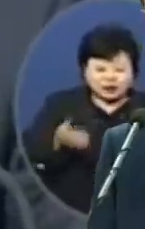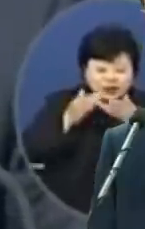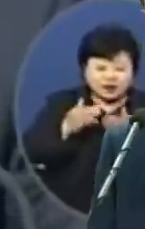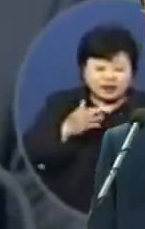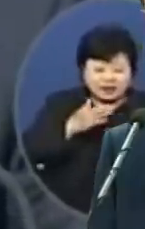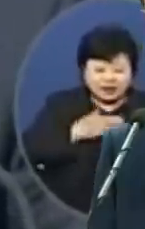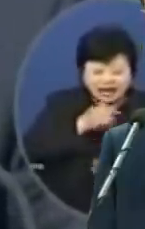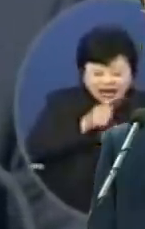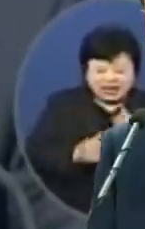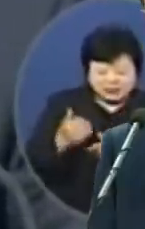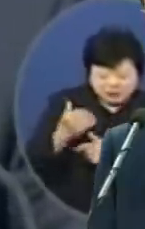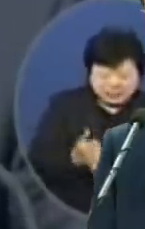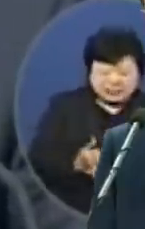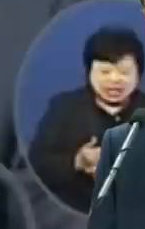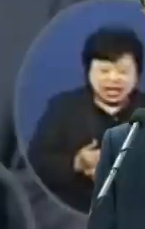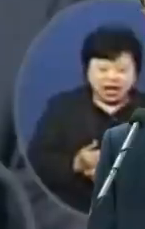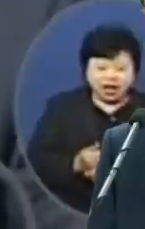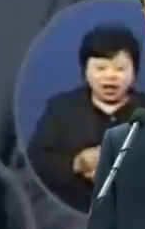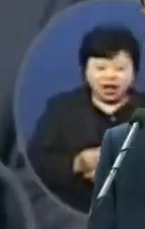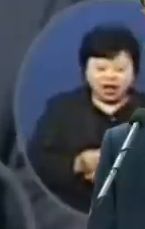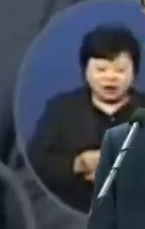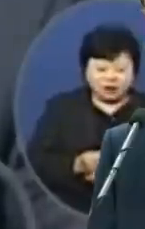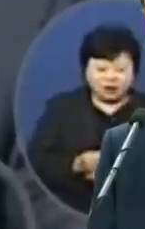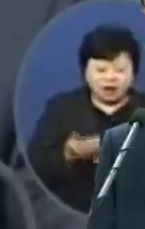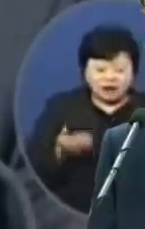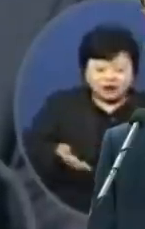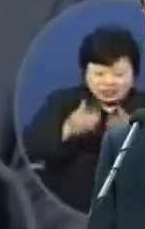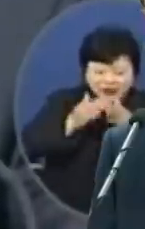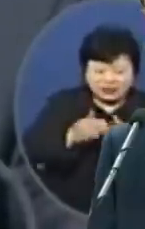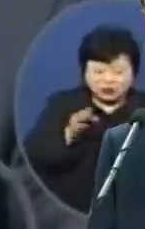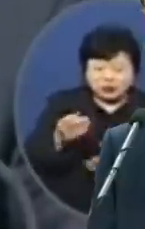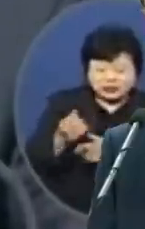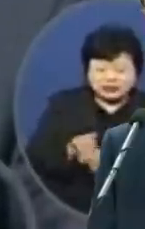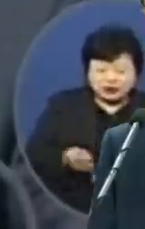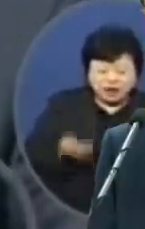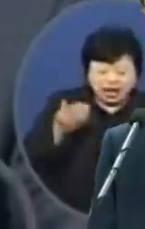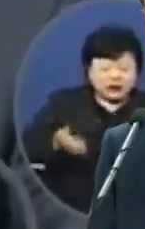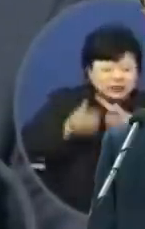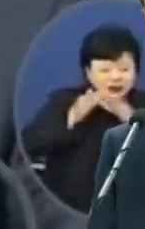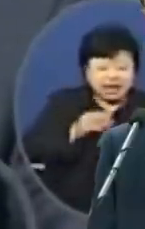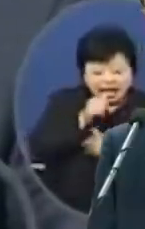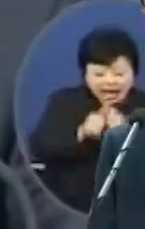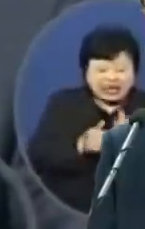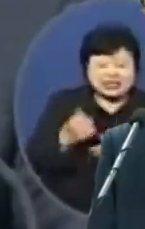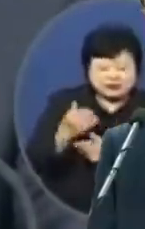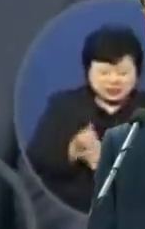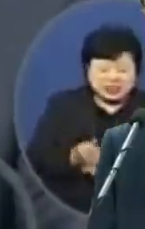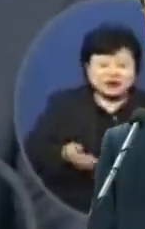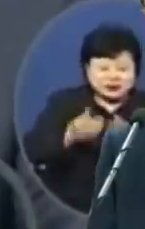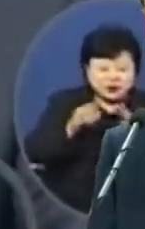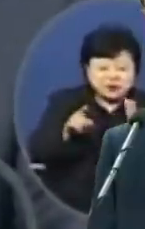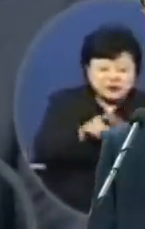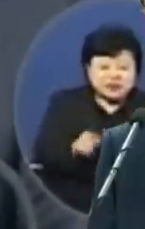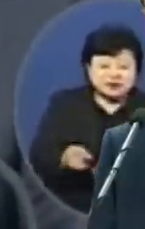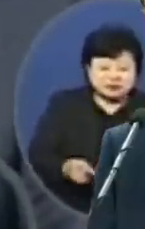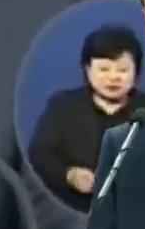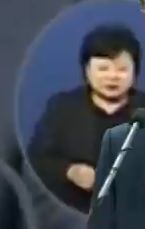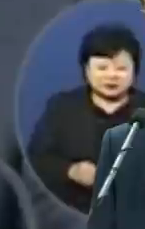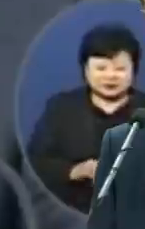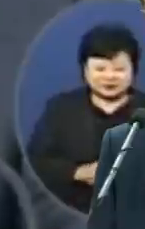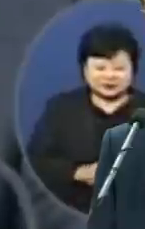나를 의지하고 신학교를 세우는 거냐? 돈을 의지하고 신학교 세우는 거냐? 아유, 물론 하나님을 의지하지. 그러니까 기도가